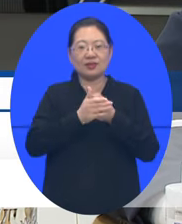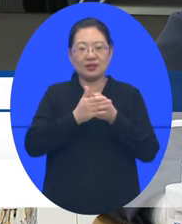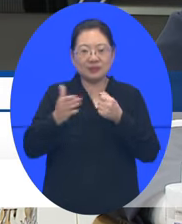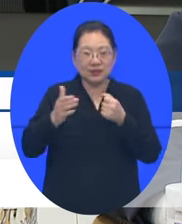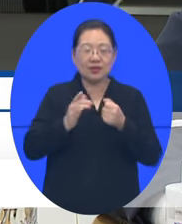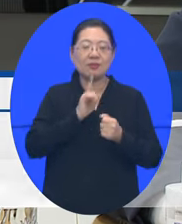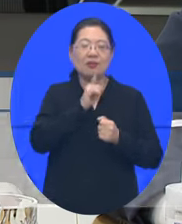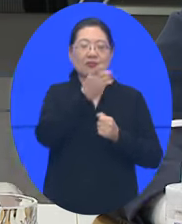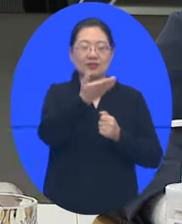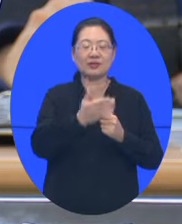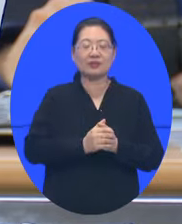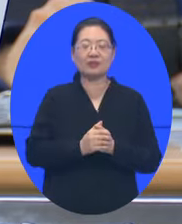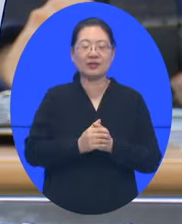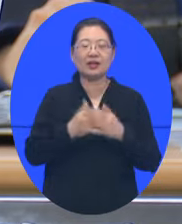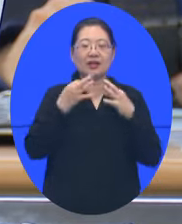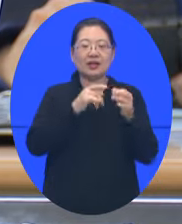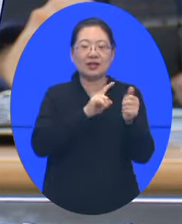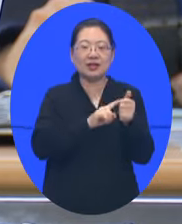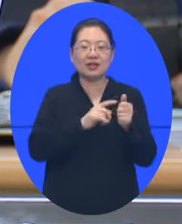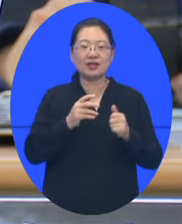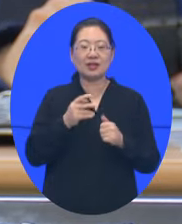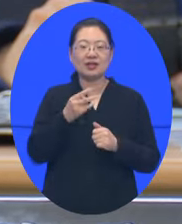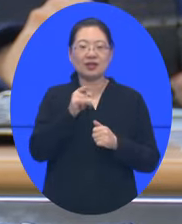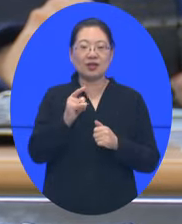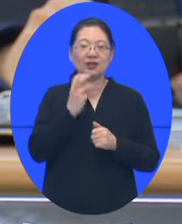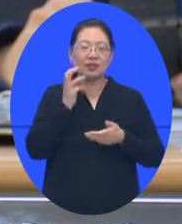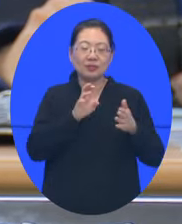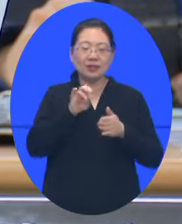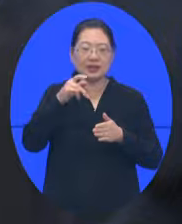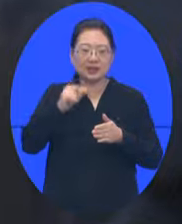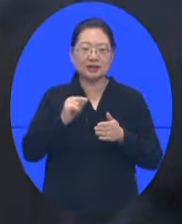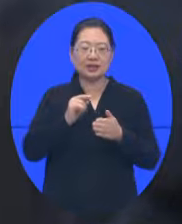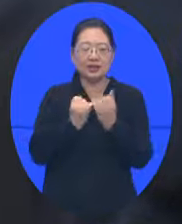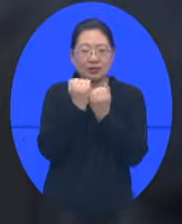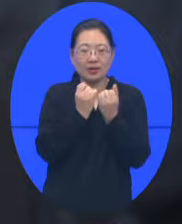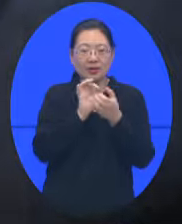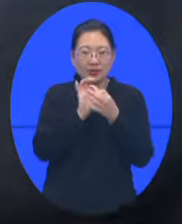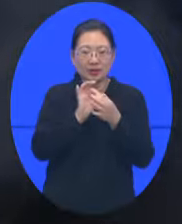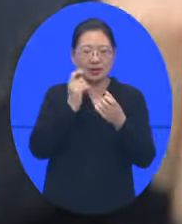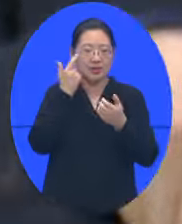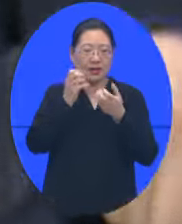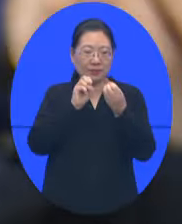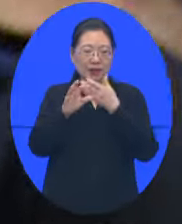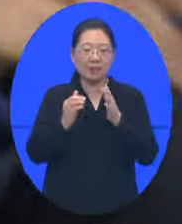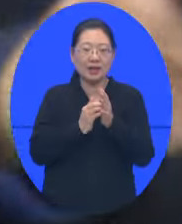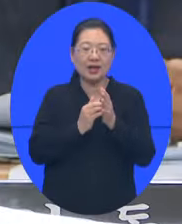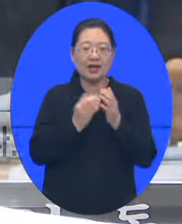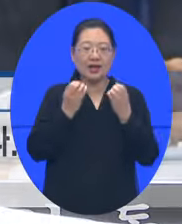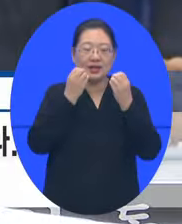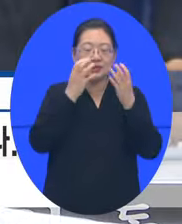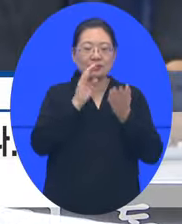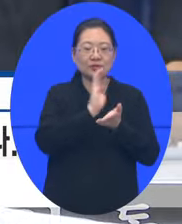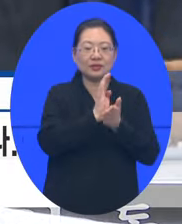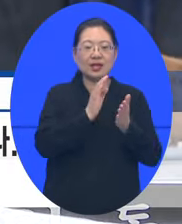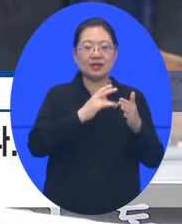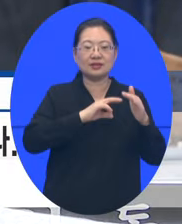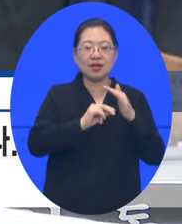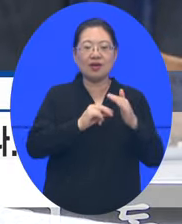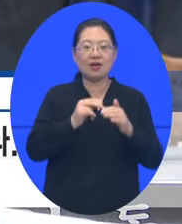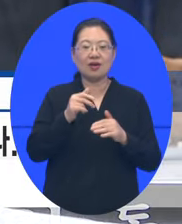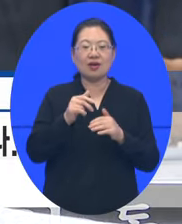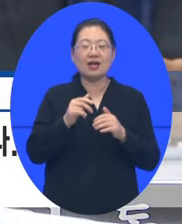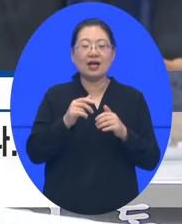높아지면서 말씀을 드립니다. 김동연 지사는 더 경기 패스를 설명하며 답변에 나섰습니다. 이